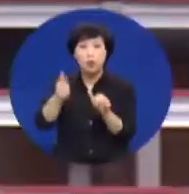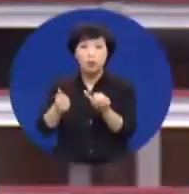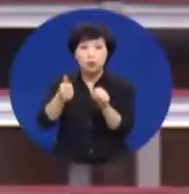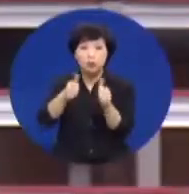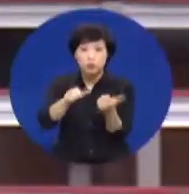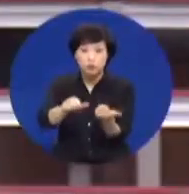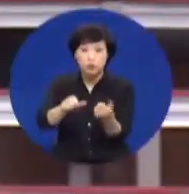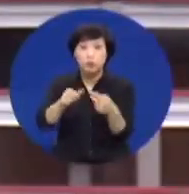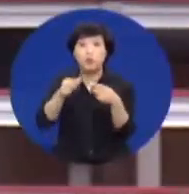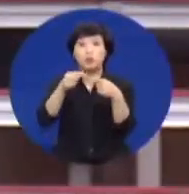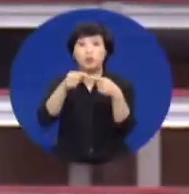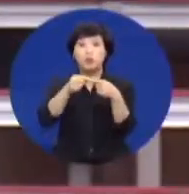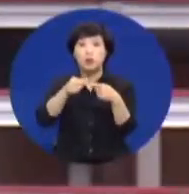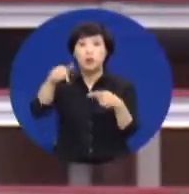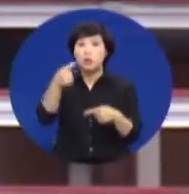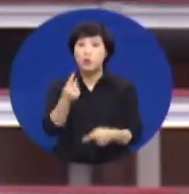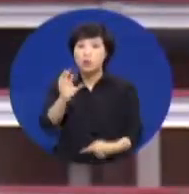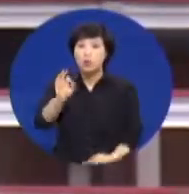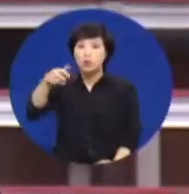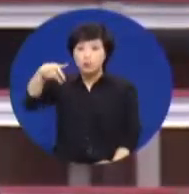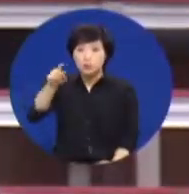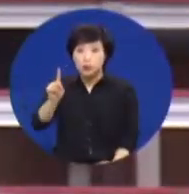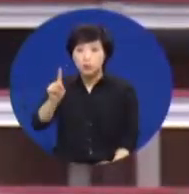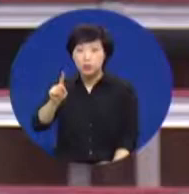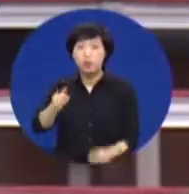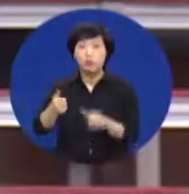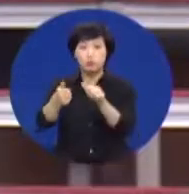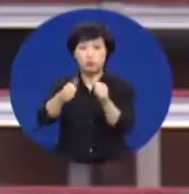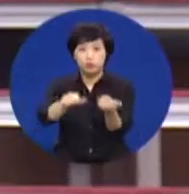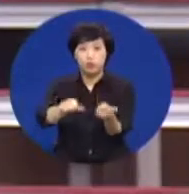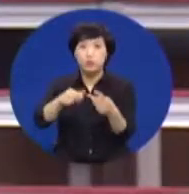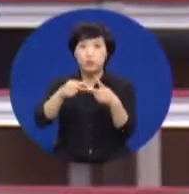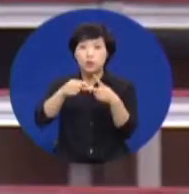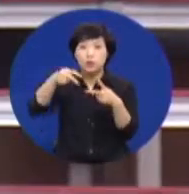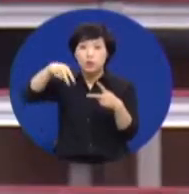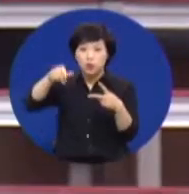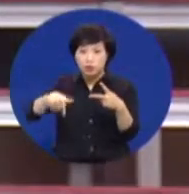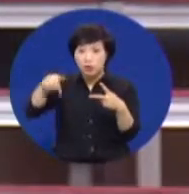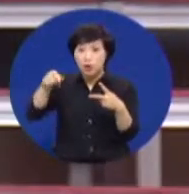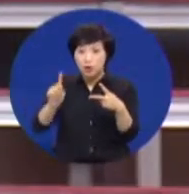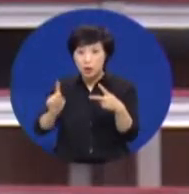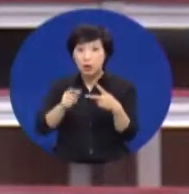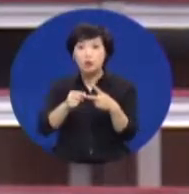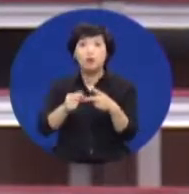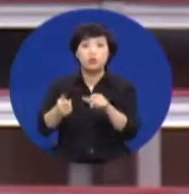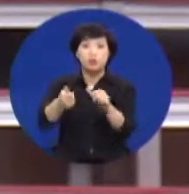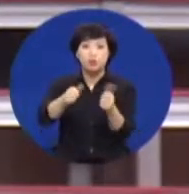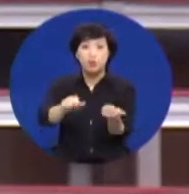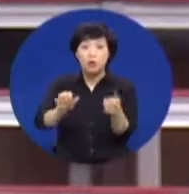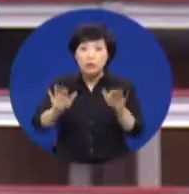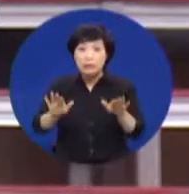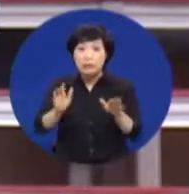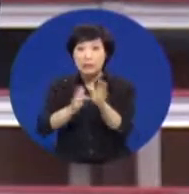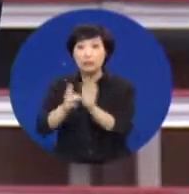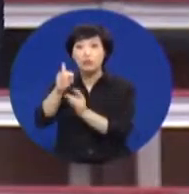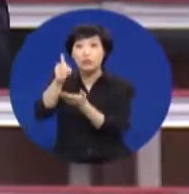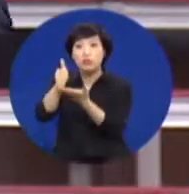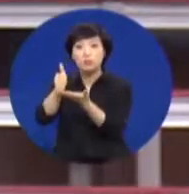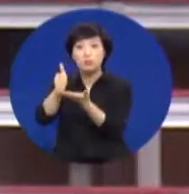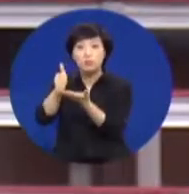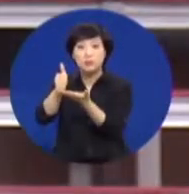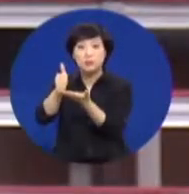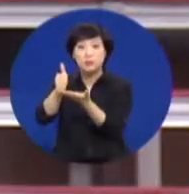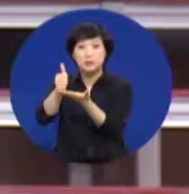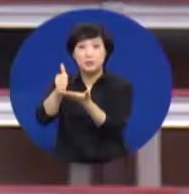공자도 죽었어요. 석가도 죽었어요. 그런데 예수님은